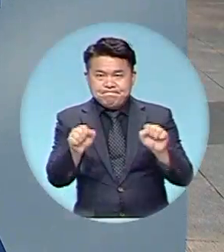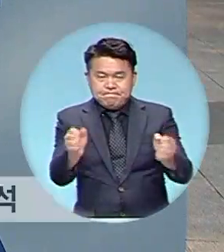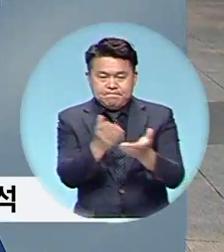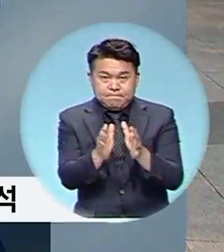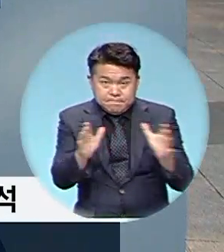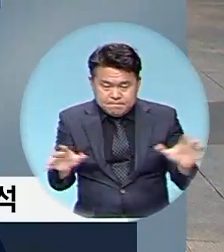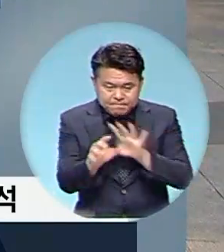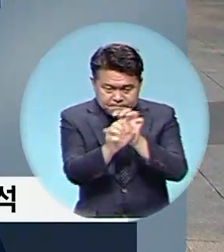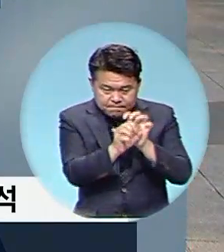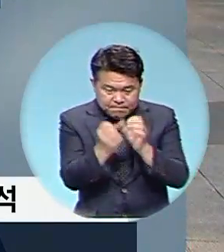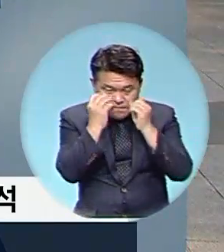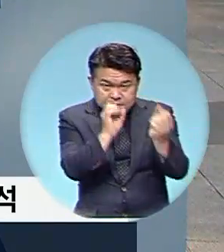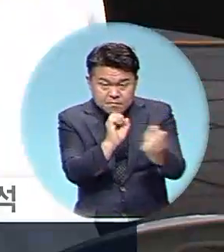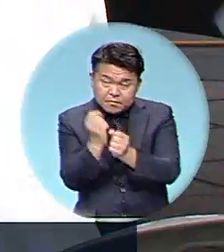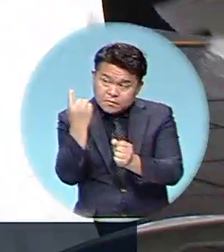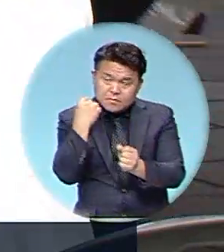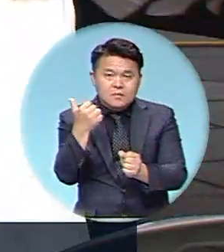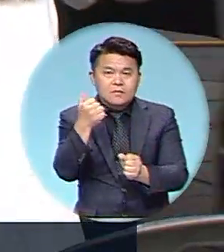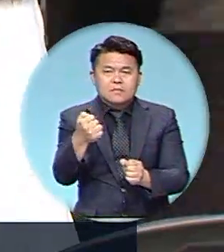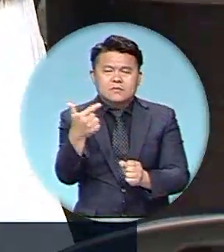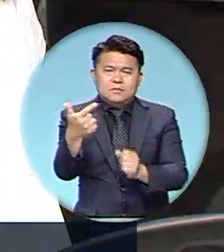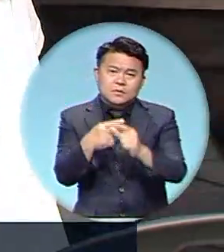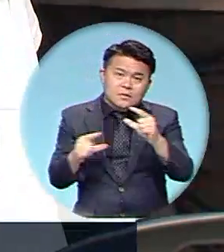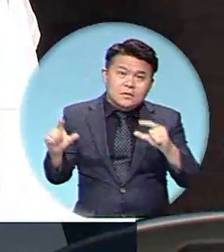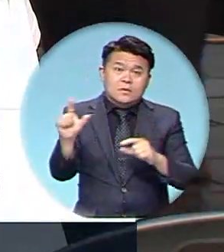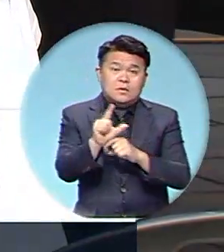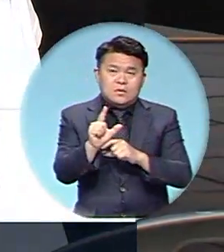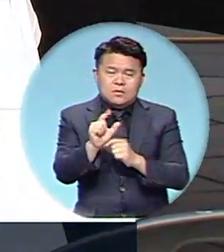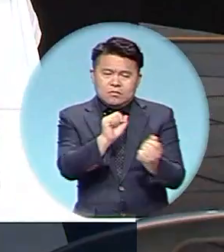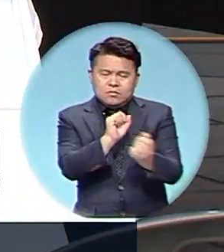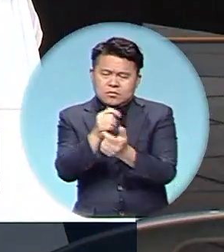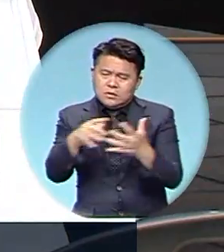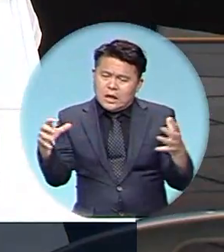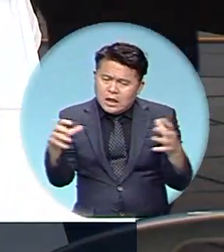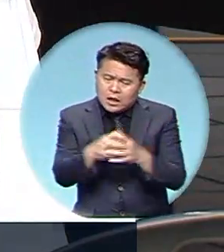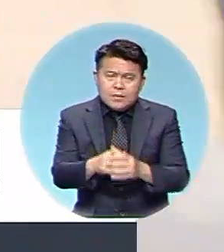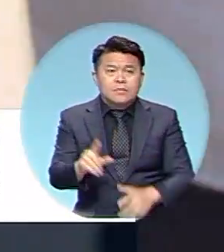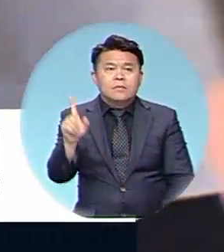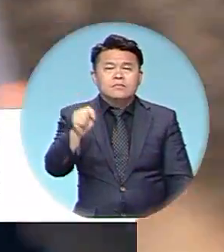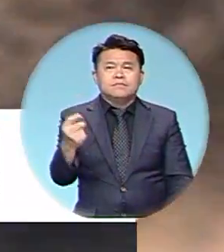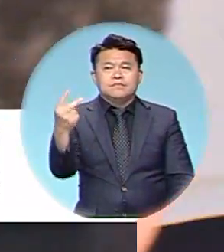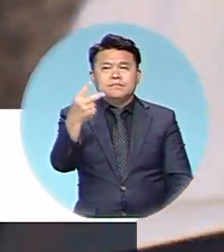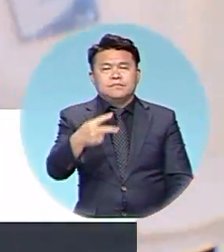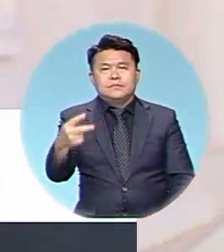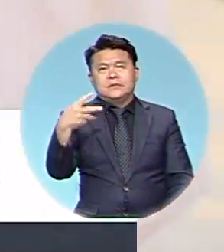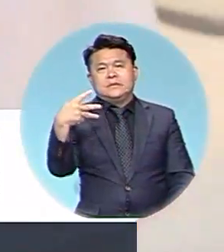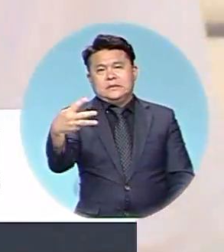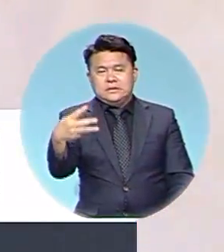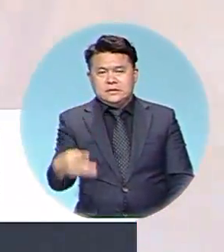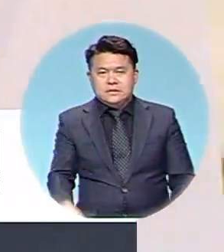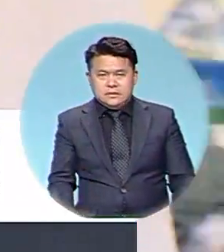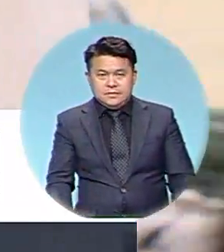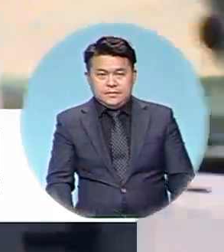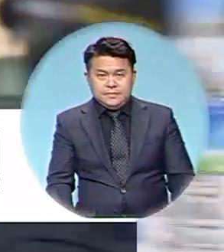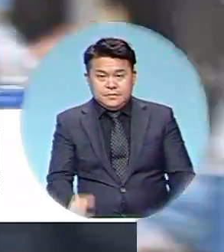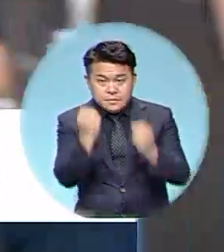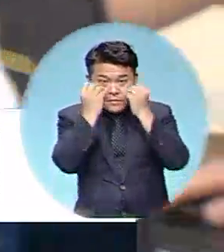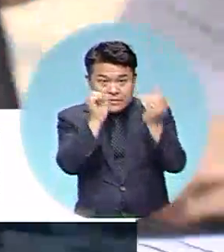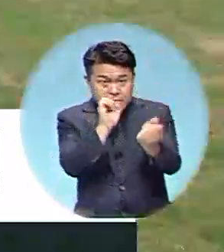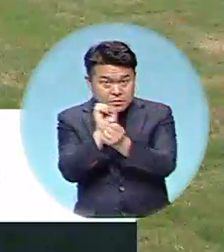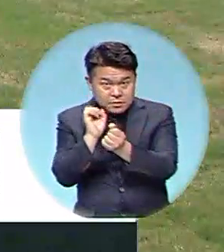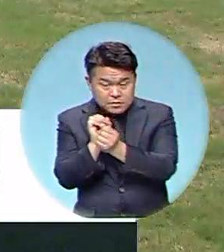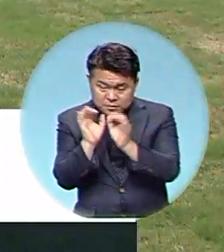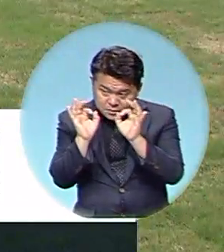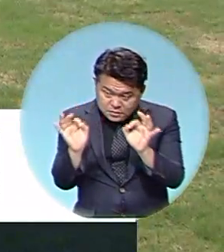코로나19 신규 확진자가 어제 56명 늘어 누적 확진자가 12,003명이 됐습니다. 신규 확진자